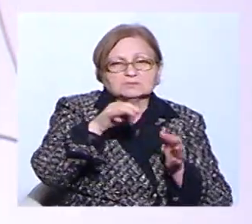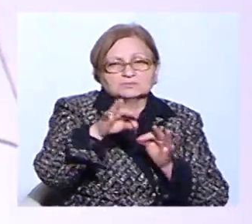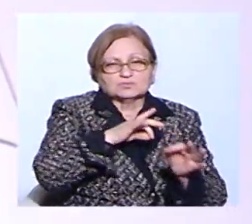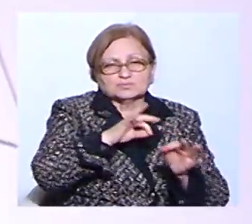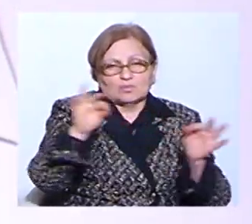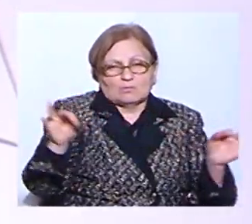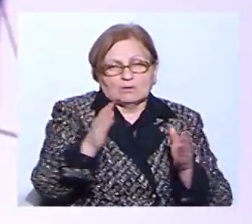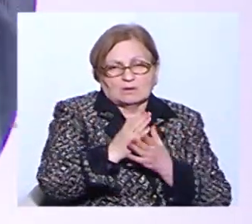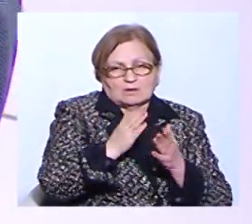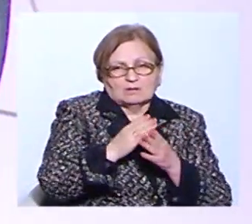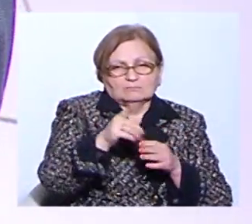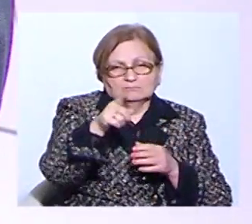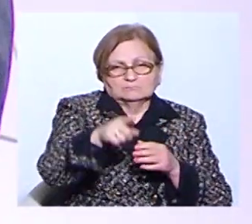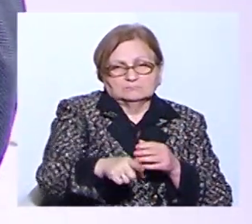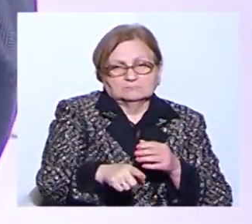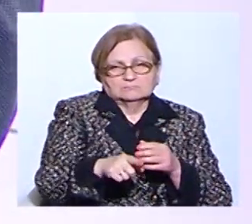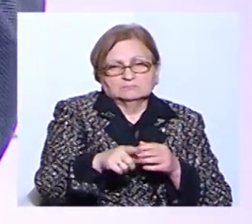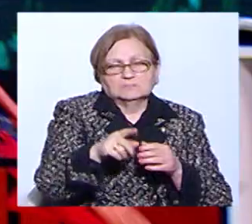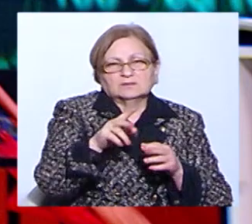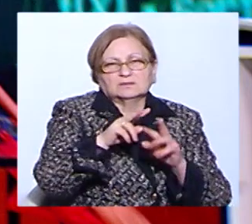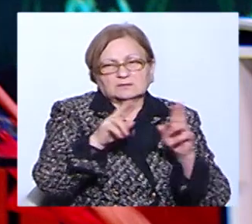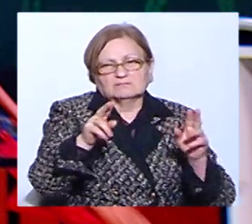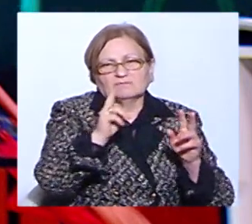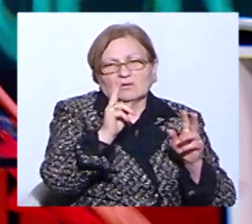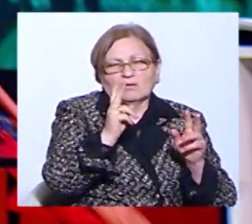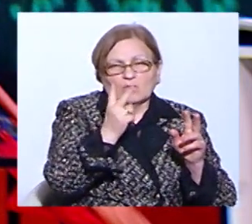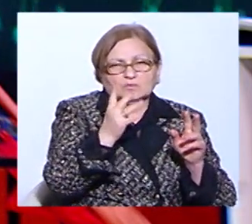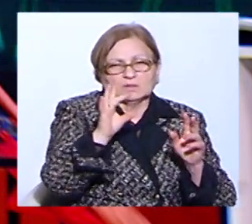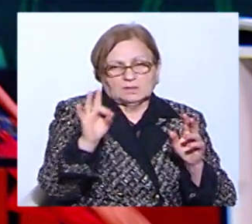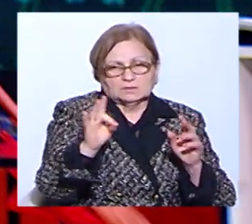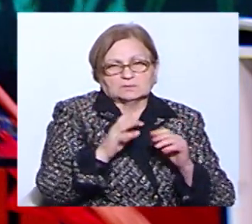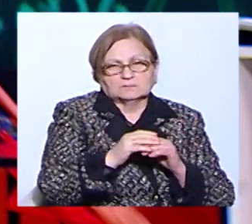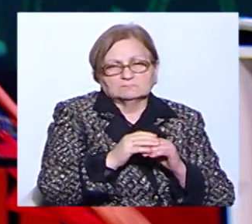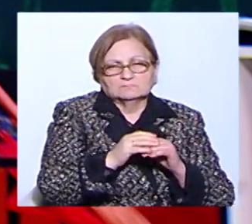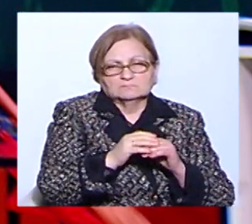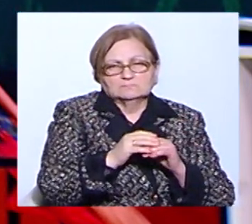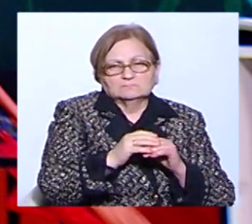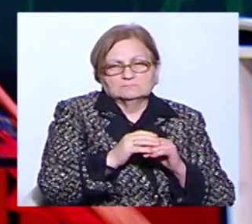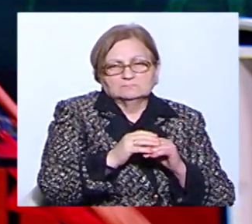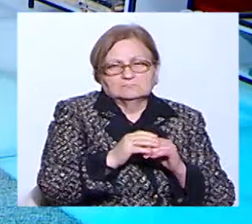კვადრატის გვერდი არის იგივე რაც დიამეტრი, შესაბამისად 2R.